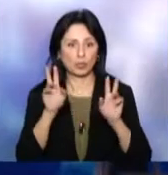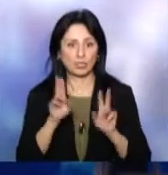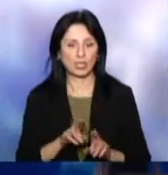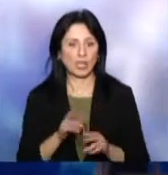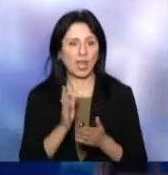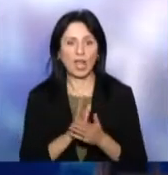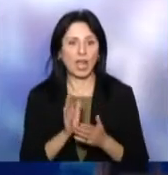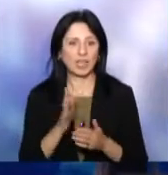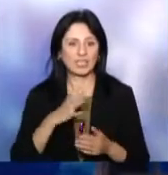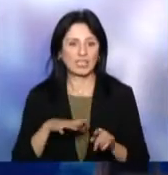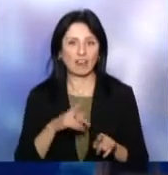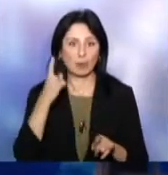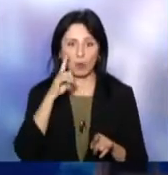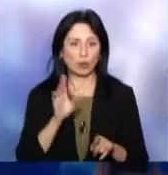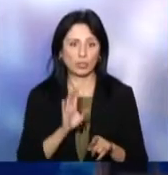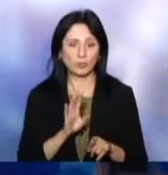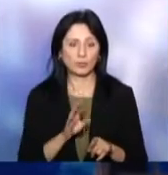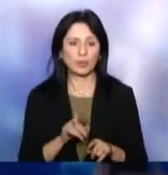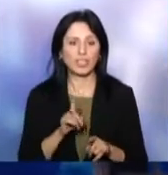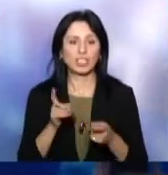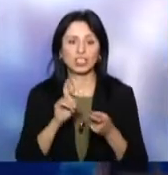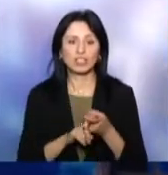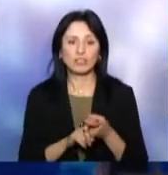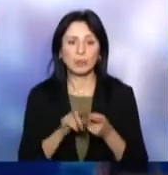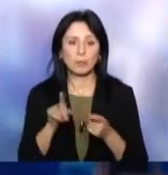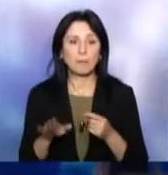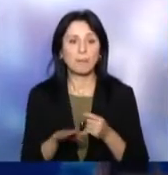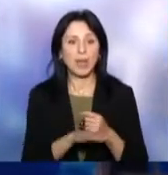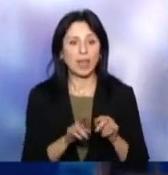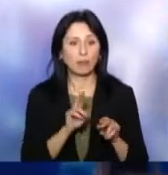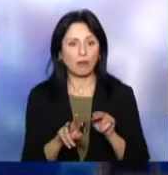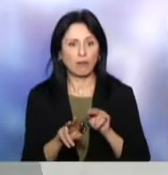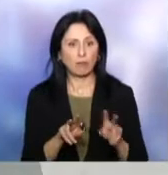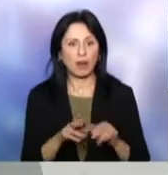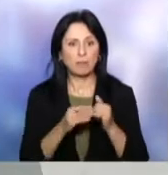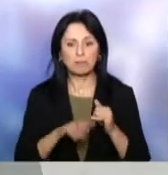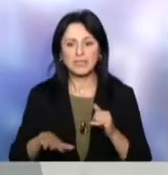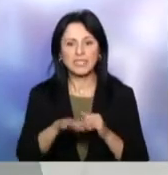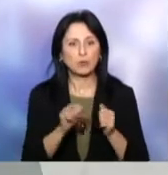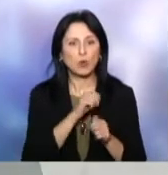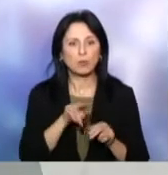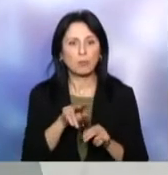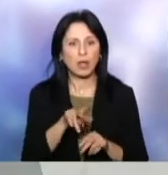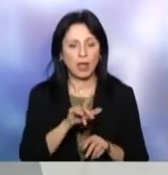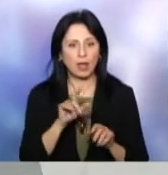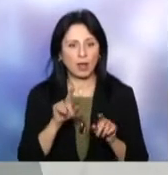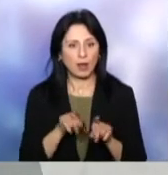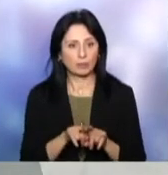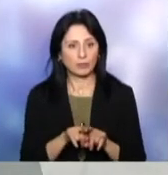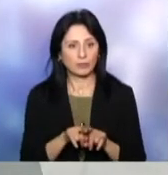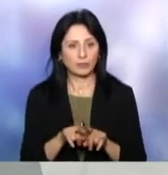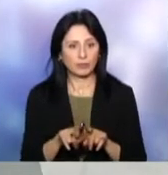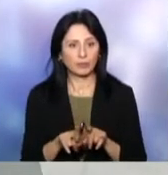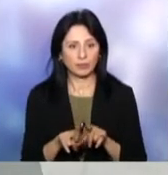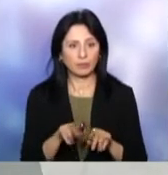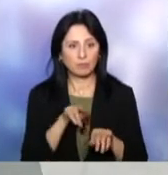არ არის საქართველოში მოგონილი. რაც შეეხება მისი ფეხების მდგომარეობას, შესაძლებელია